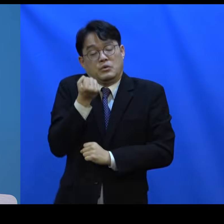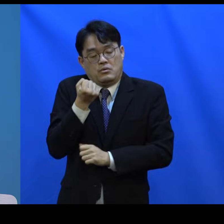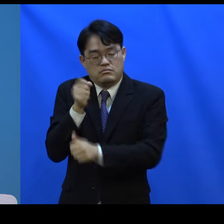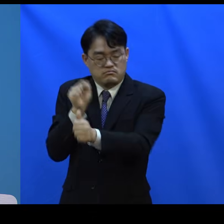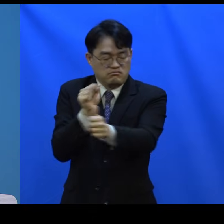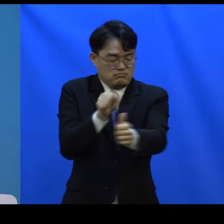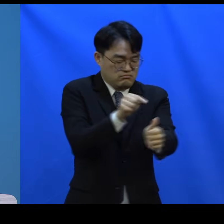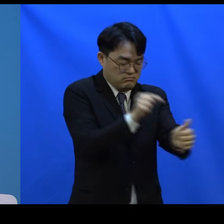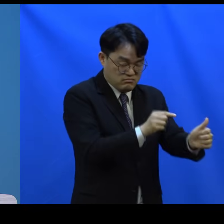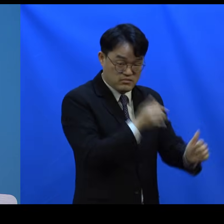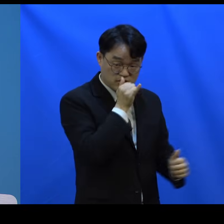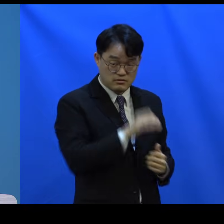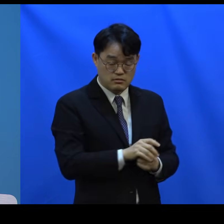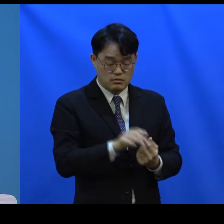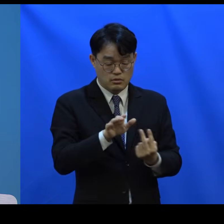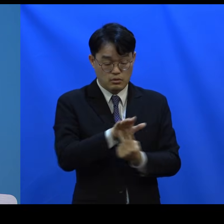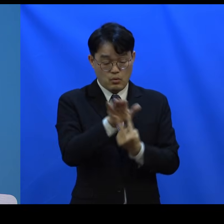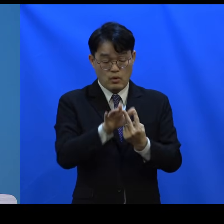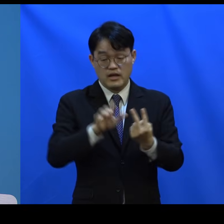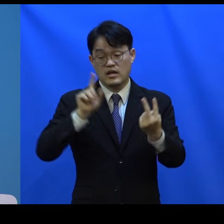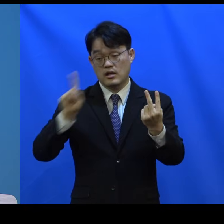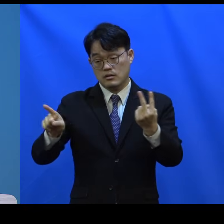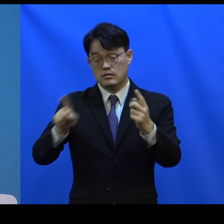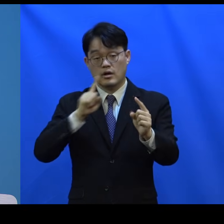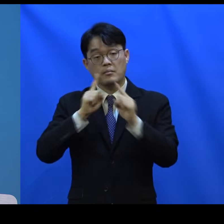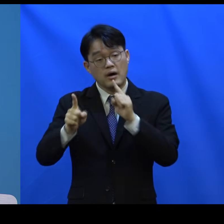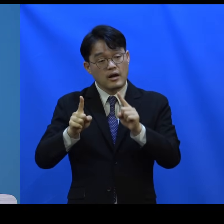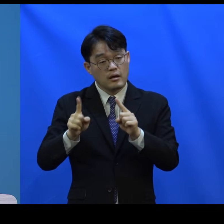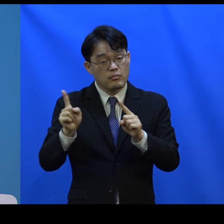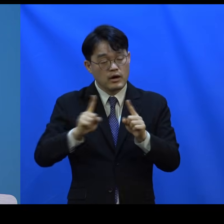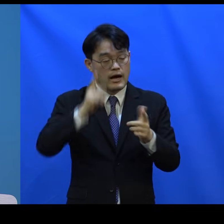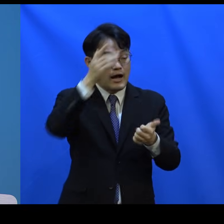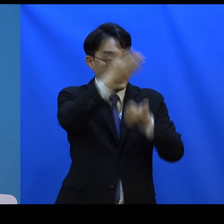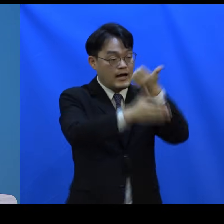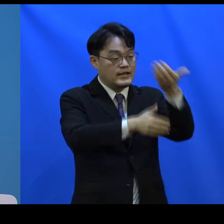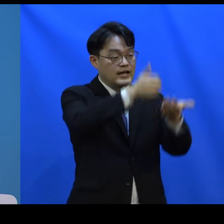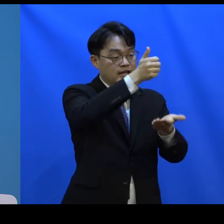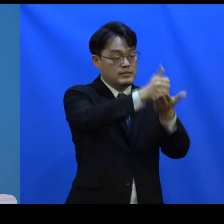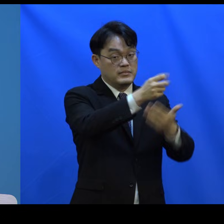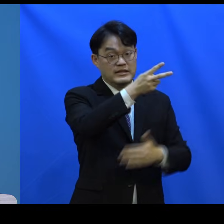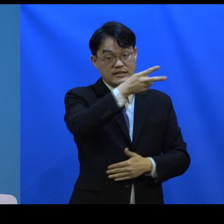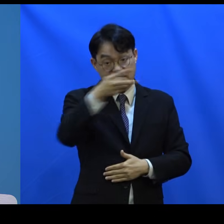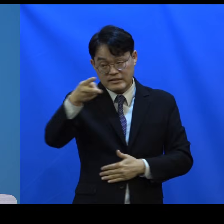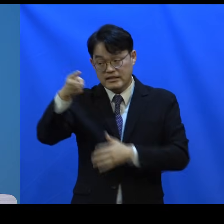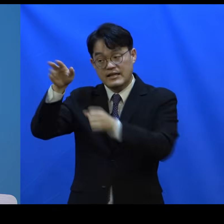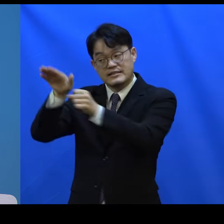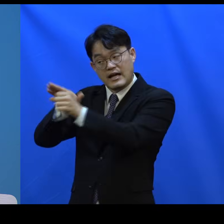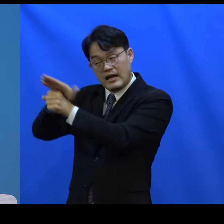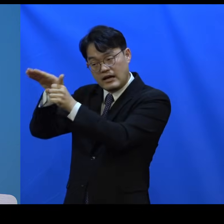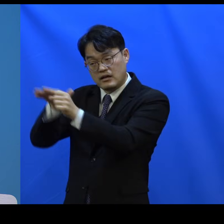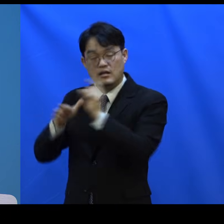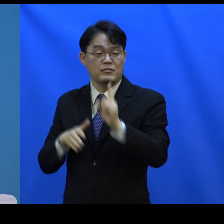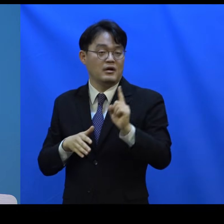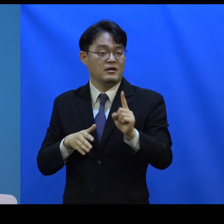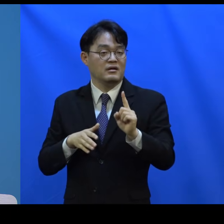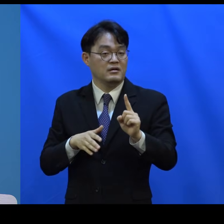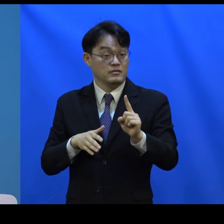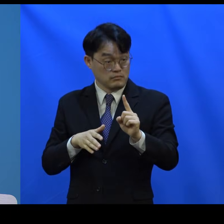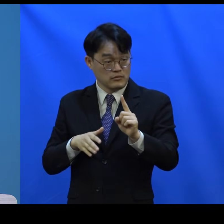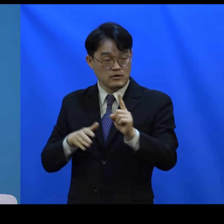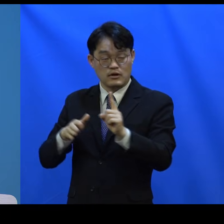1서에서 하나님은 사랑이시라. God is love라고 그러잖아요. 그러니까 사랑이신 하나님은 사랑을 원하시는